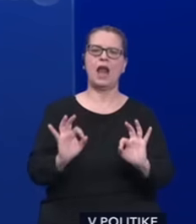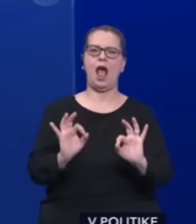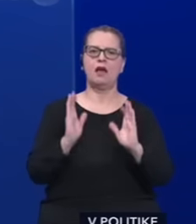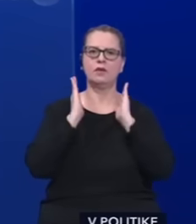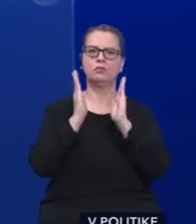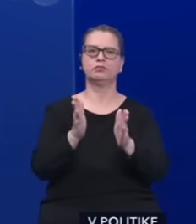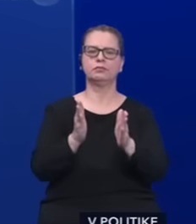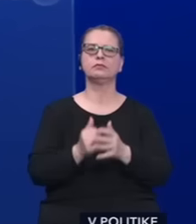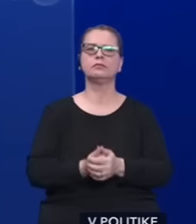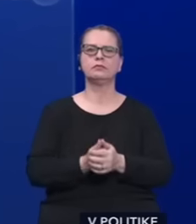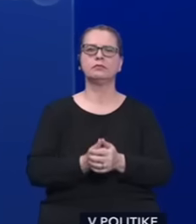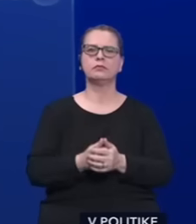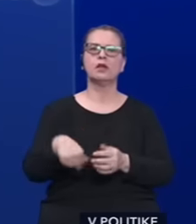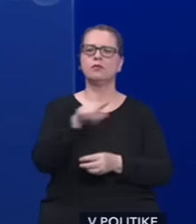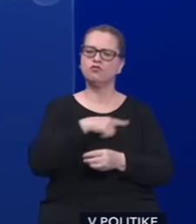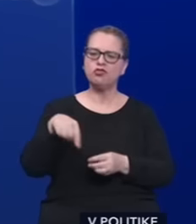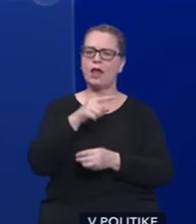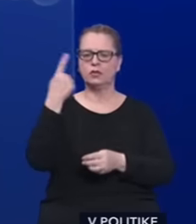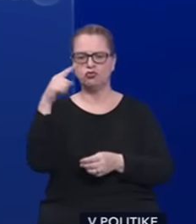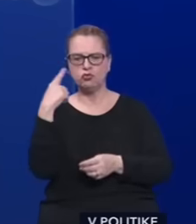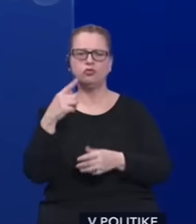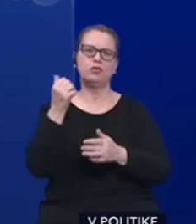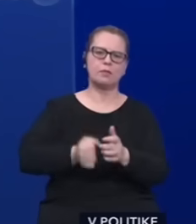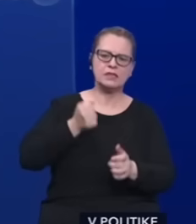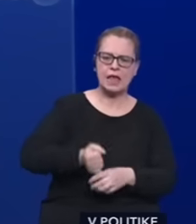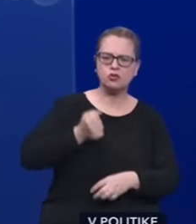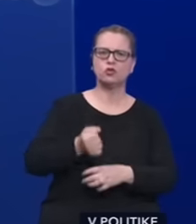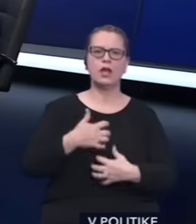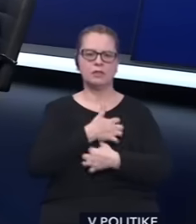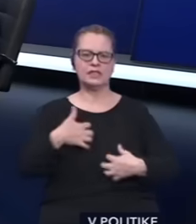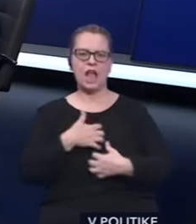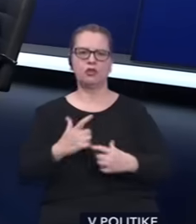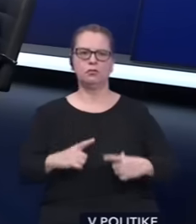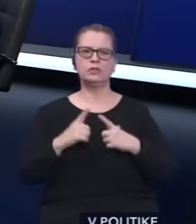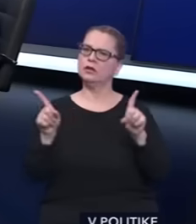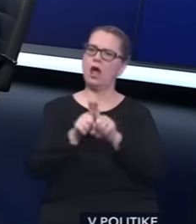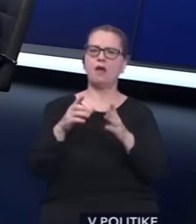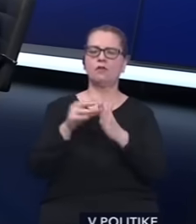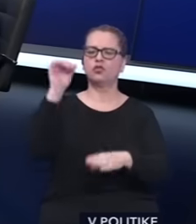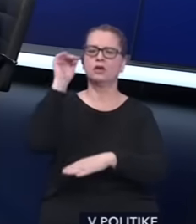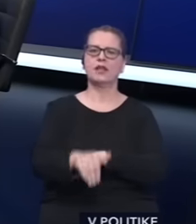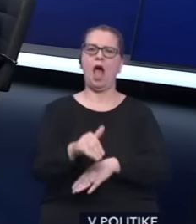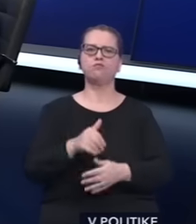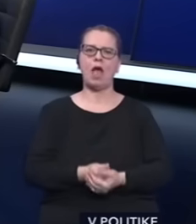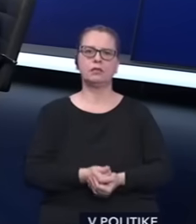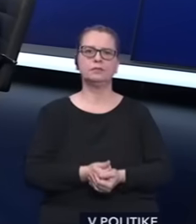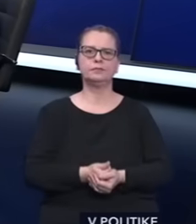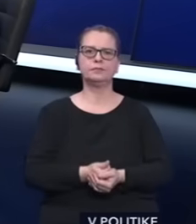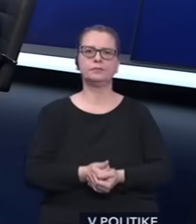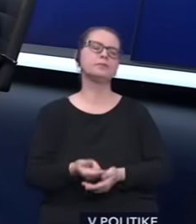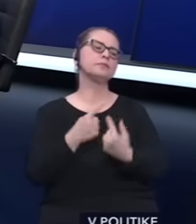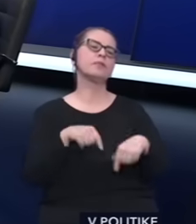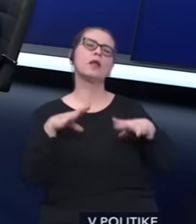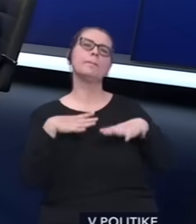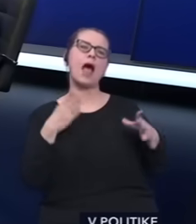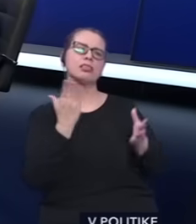pretože všetci chodíme či už študovať, alebo cestujeme, alebo sa snažíme žiť tým západným spôsobom života. Pán Danko,